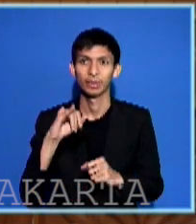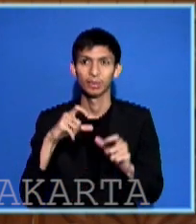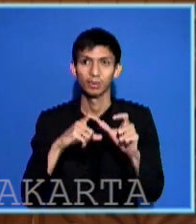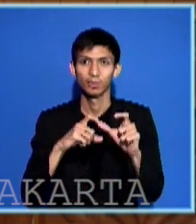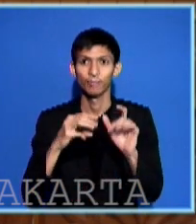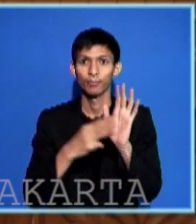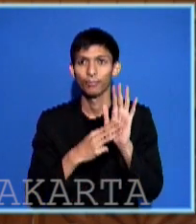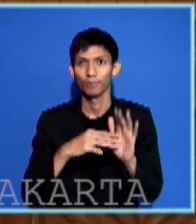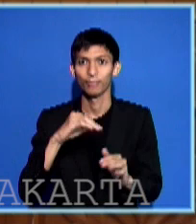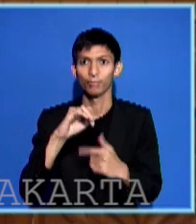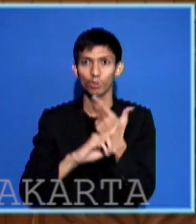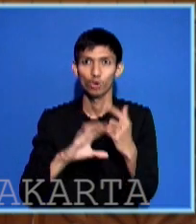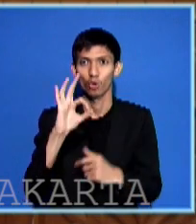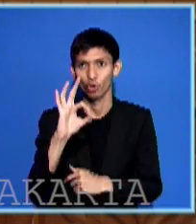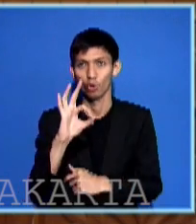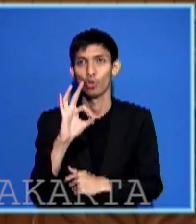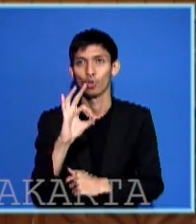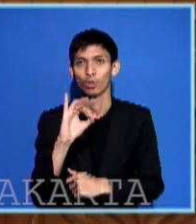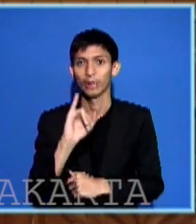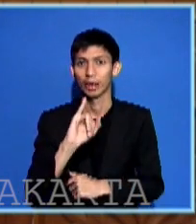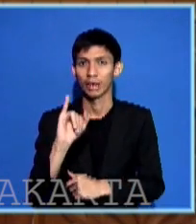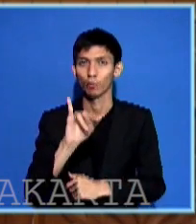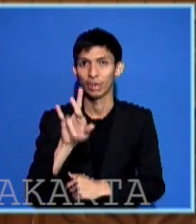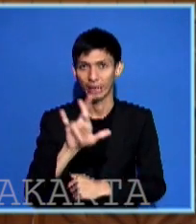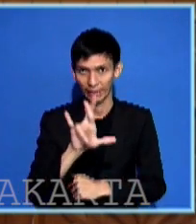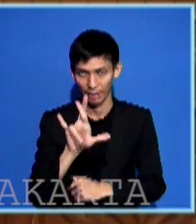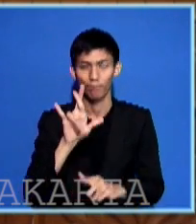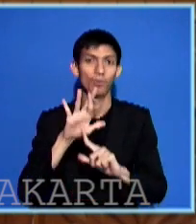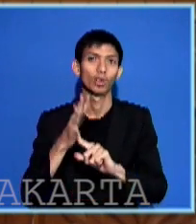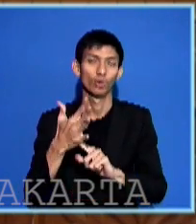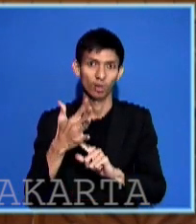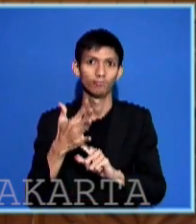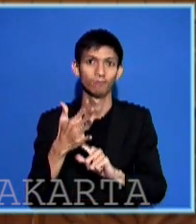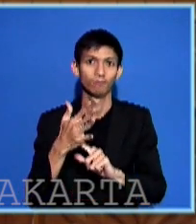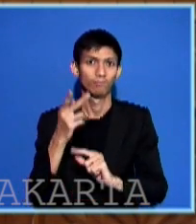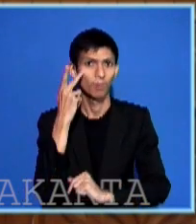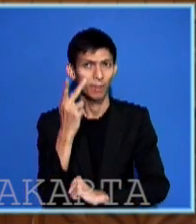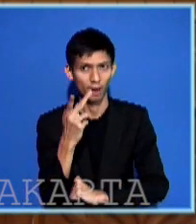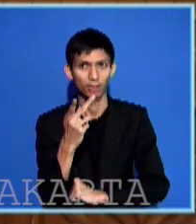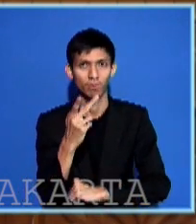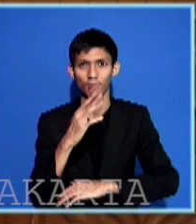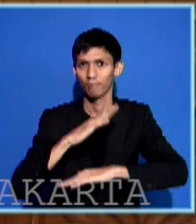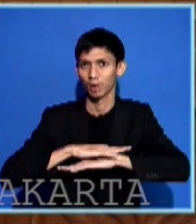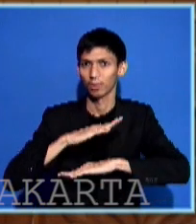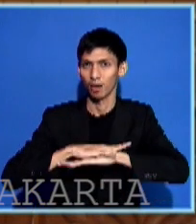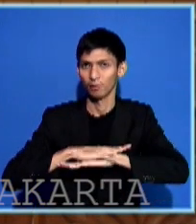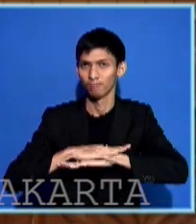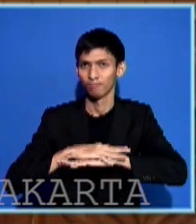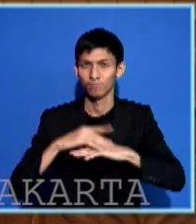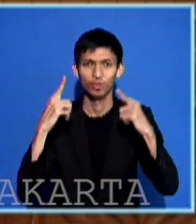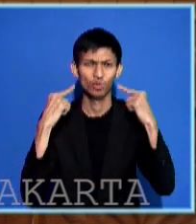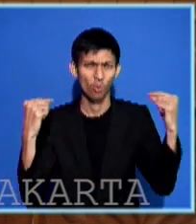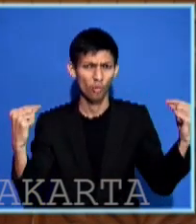Imogiri Bantul dados tunggaling papan srana nguri-uri kabudayan Jawi saha papan gladen seni budaya kados